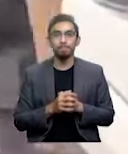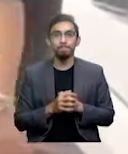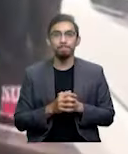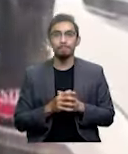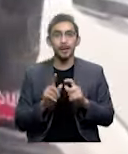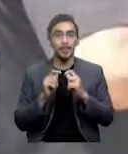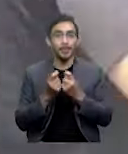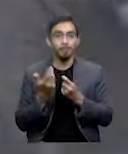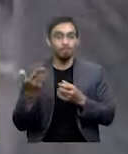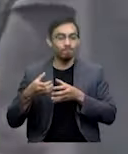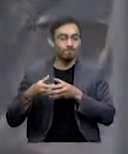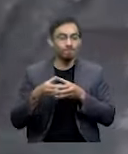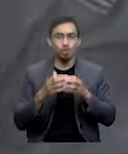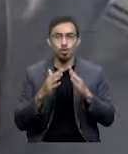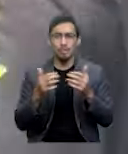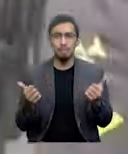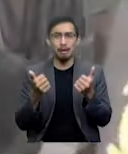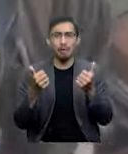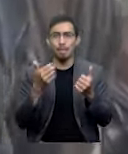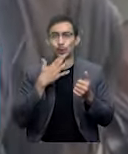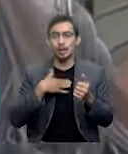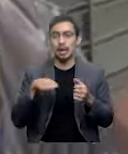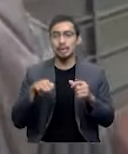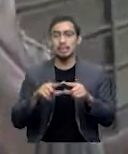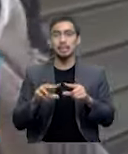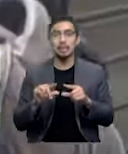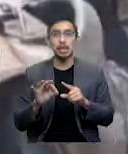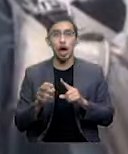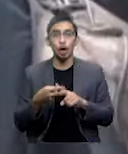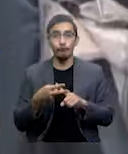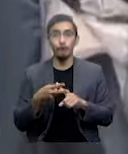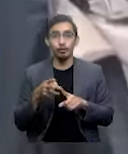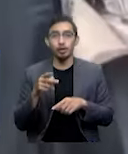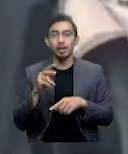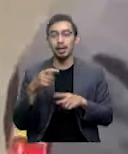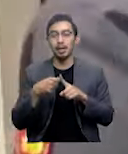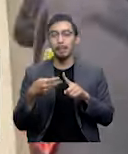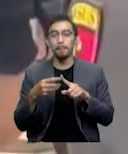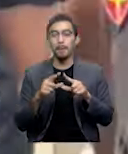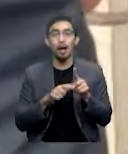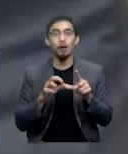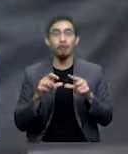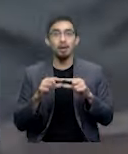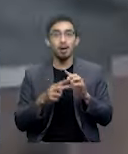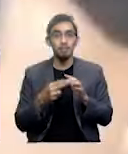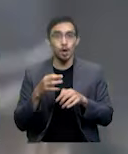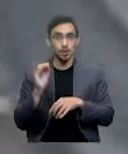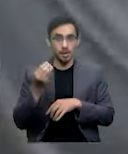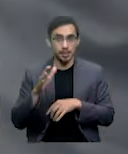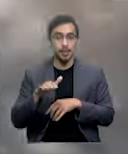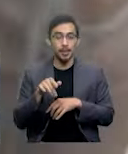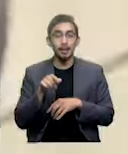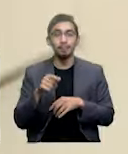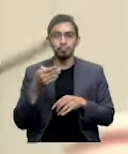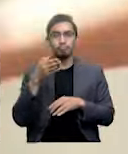tim japinsus ke jagung menggeledah rumah mewah milik zarov rar di Kebayoran Baru Jakarta Selatan usai penggeledahan petugas